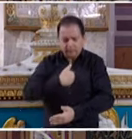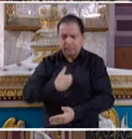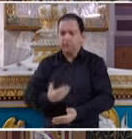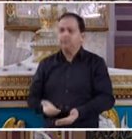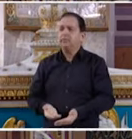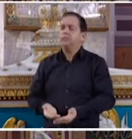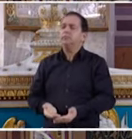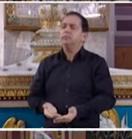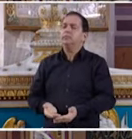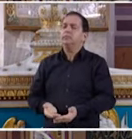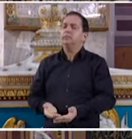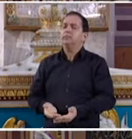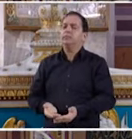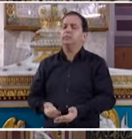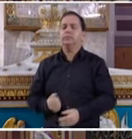ημάς.